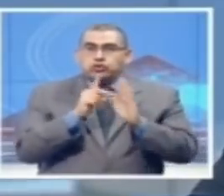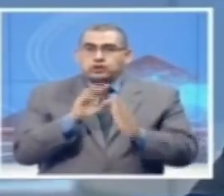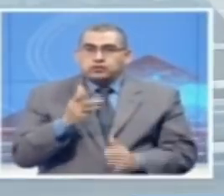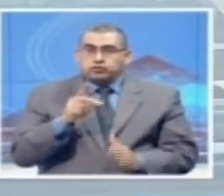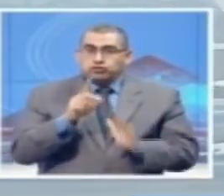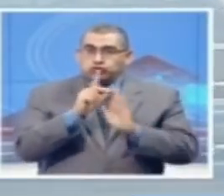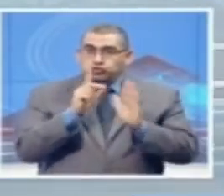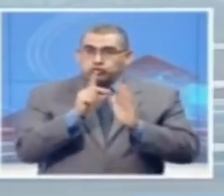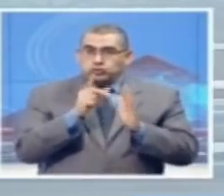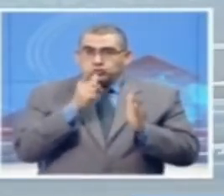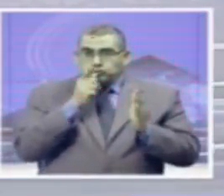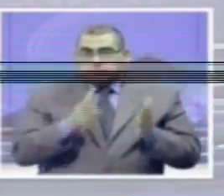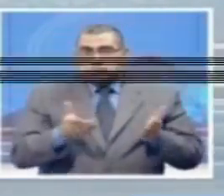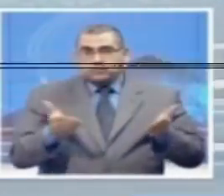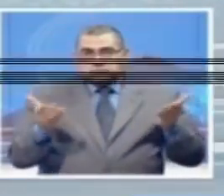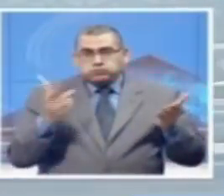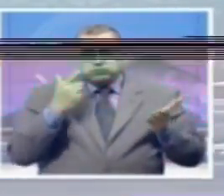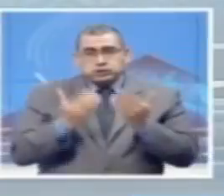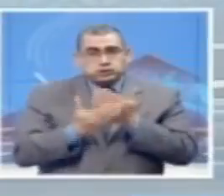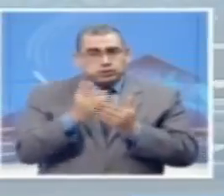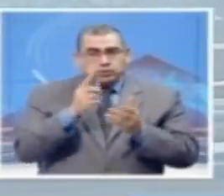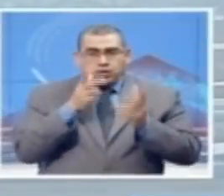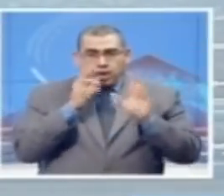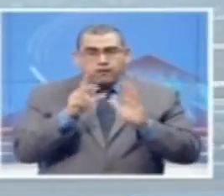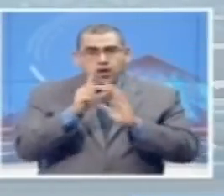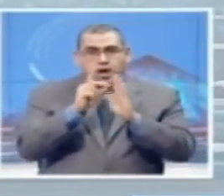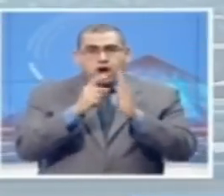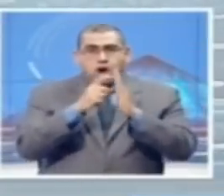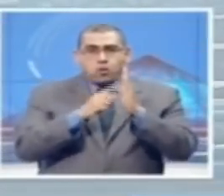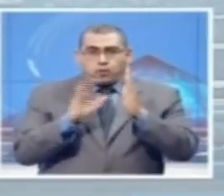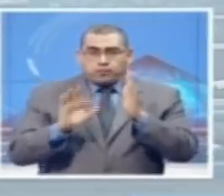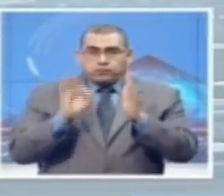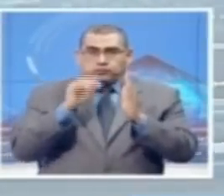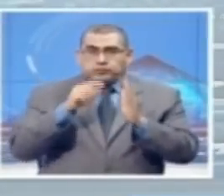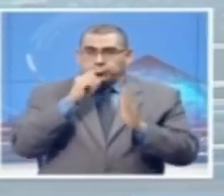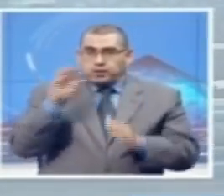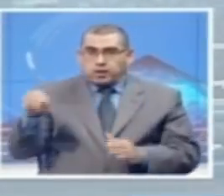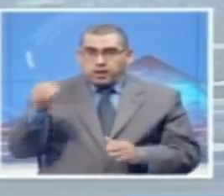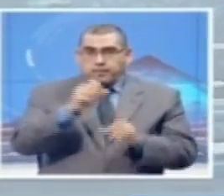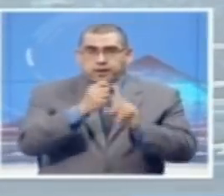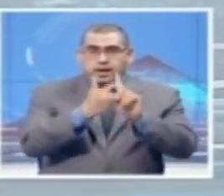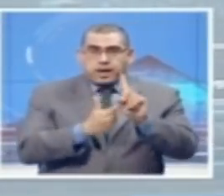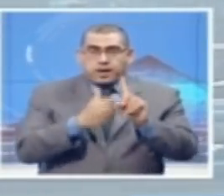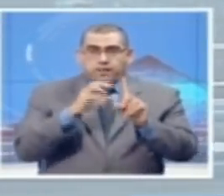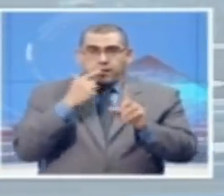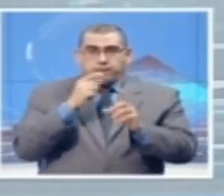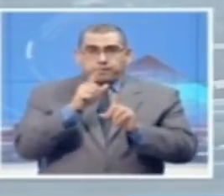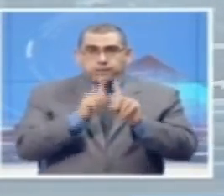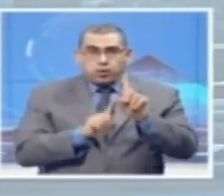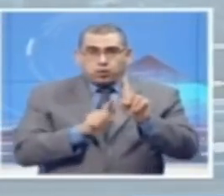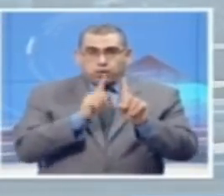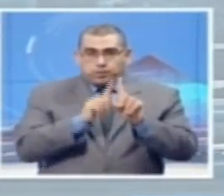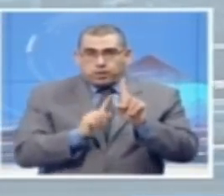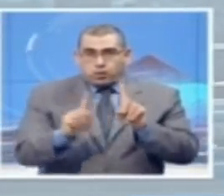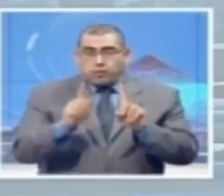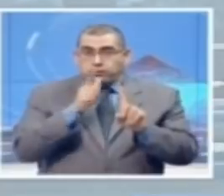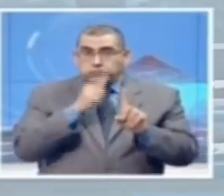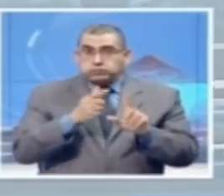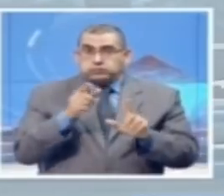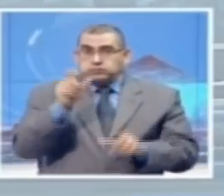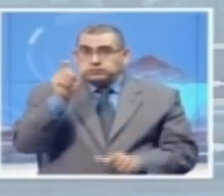الشروط يعني ليست شروط جديدة، هي شروط موجودة في القانون بالنسبة للتعيين في وظيفة نائب ووظيفة مندوب، أنه